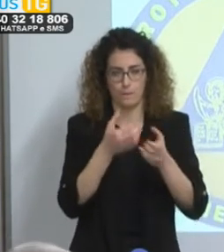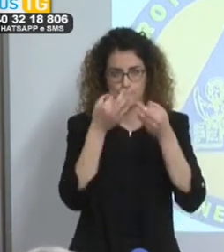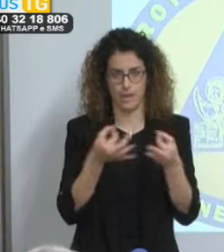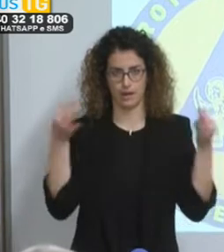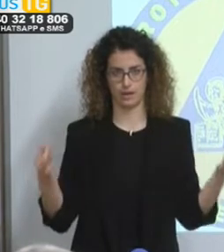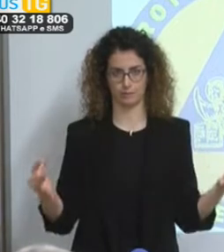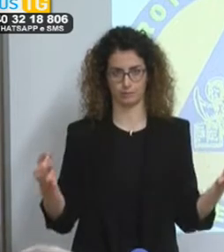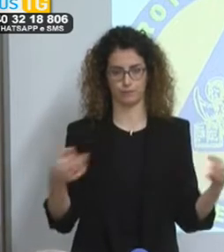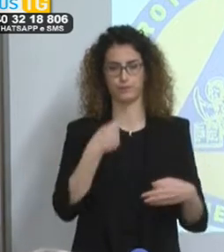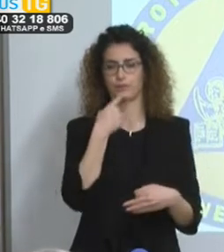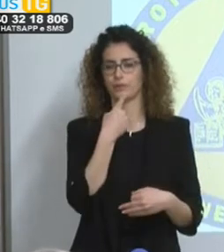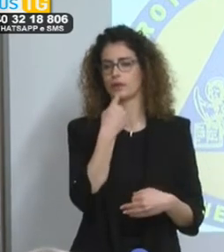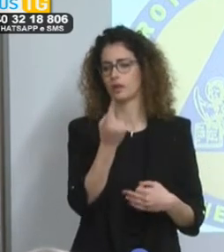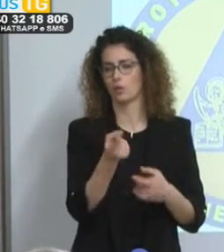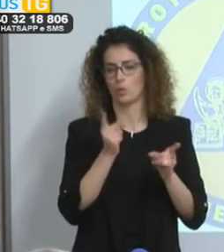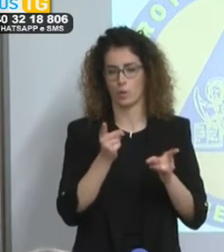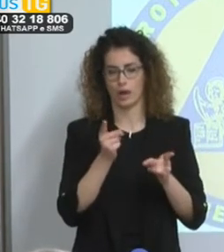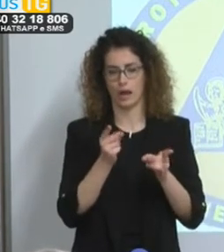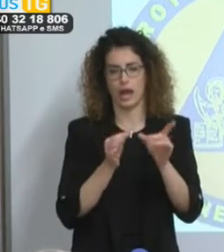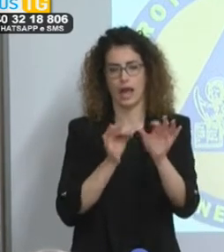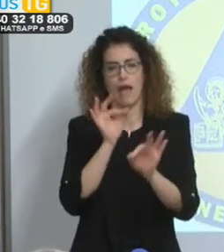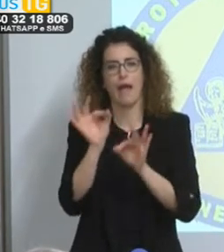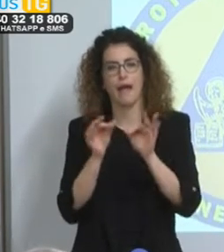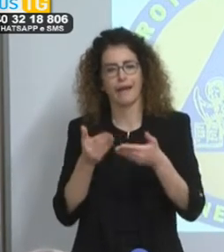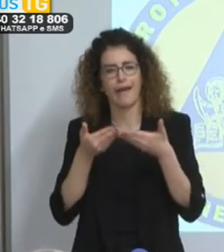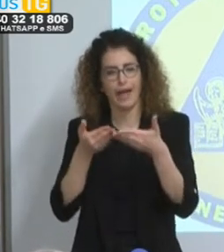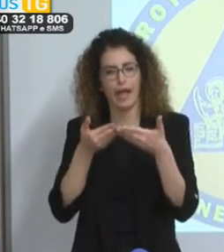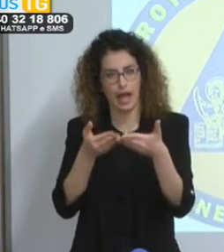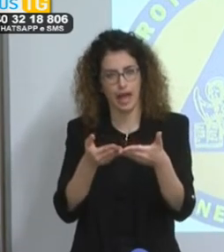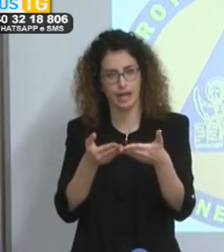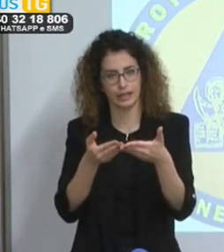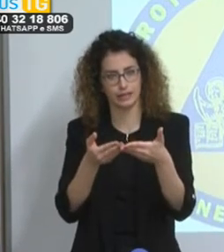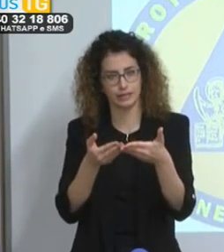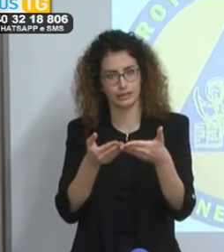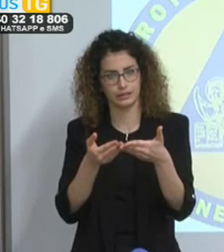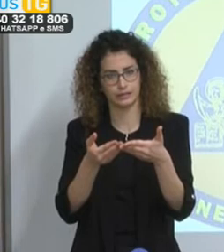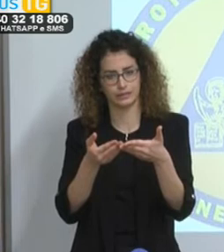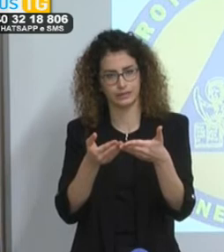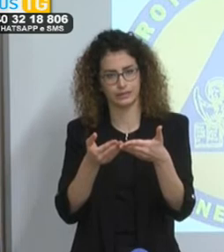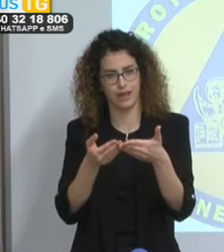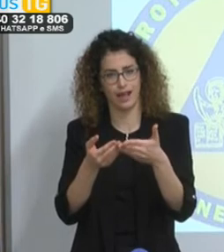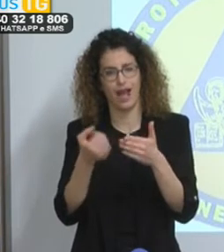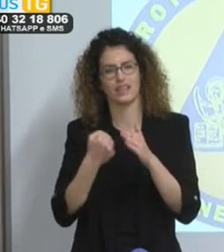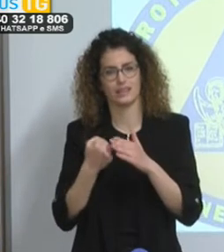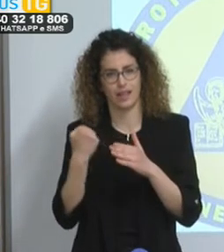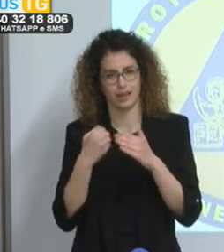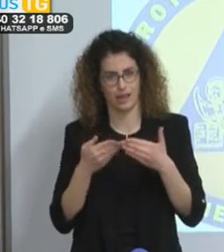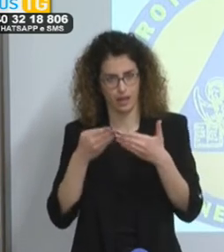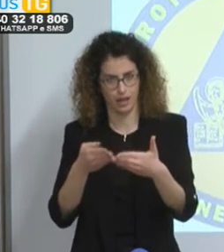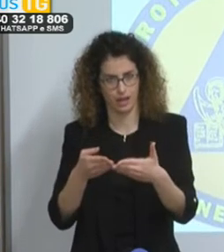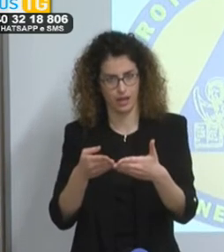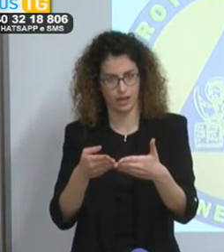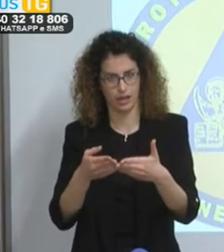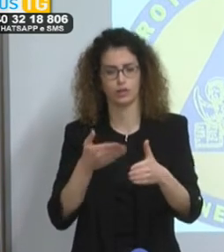Vi diciamo già che ovviamente i caregiver vengono portati avanti, no? Coloro, gli assistenti, definiamoli così. C'è da dire